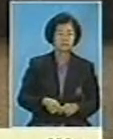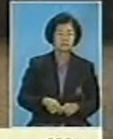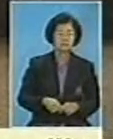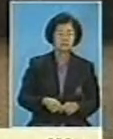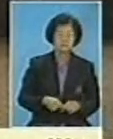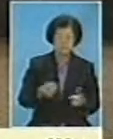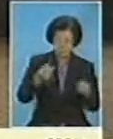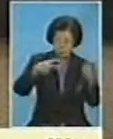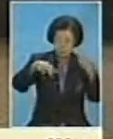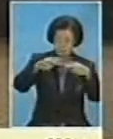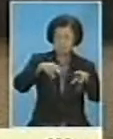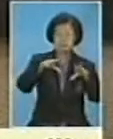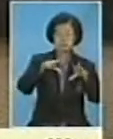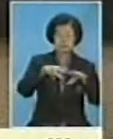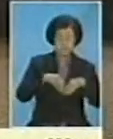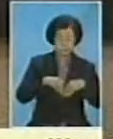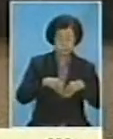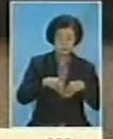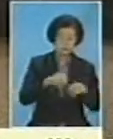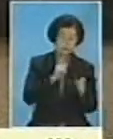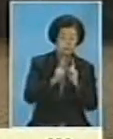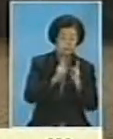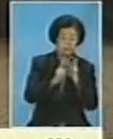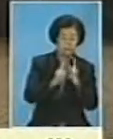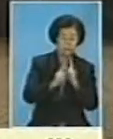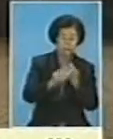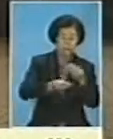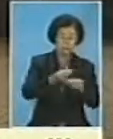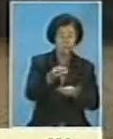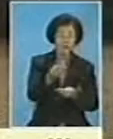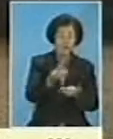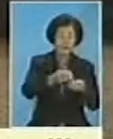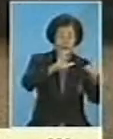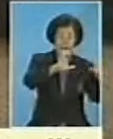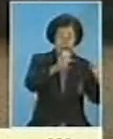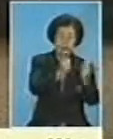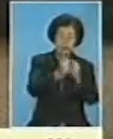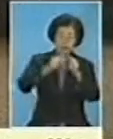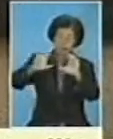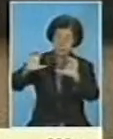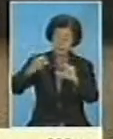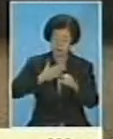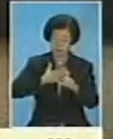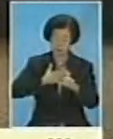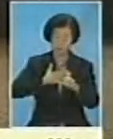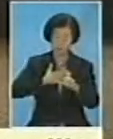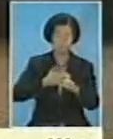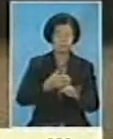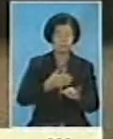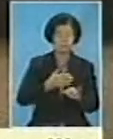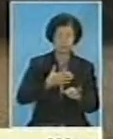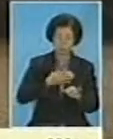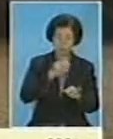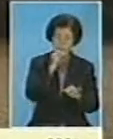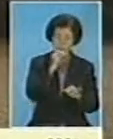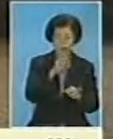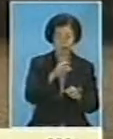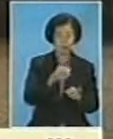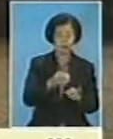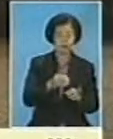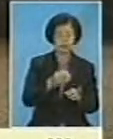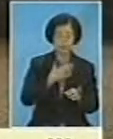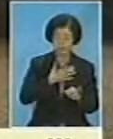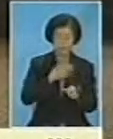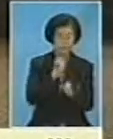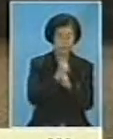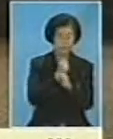การพิจารณาเห็นชอบการเจรจาขายข้าวแบบรัฐต่อรัฐดังกล่าวของผมนั้นผมขอยืนยันว่าผมด